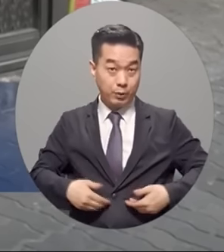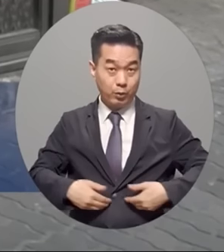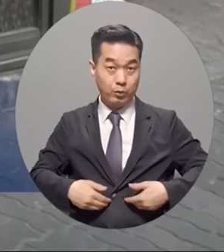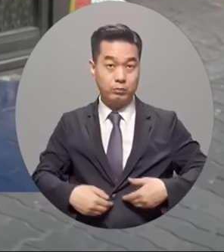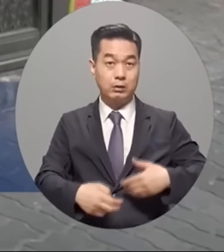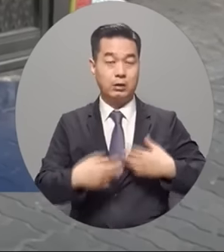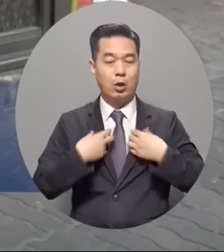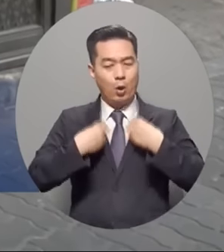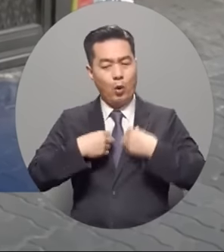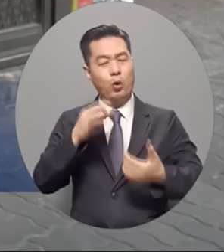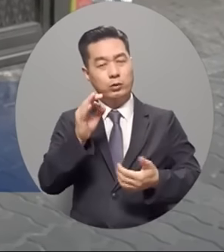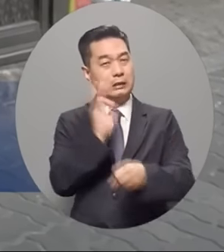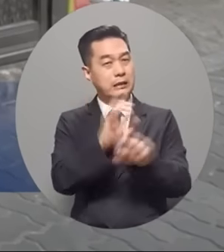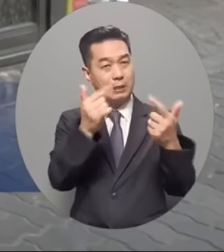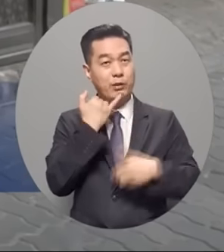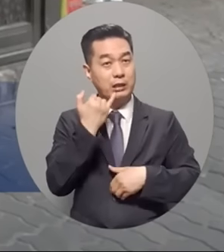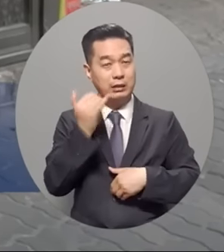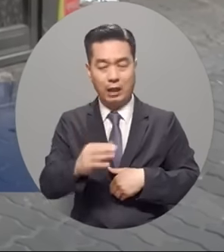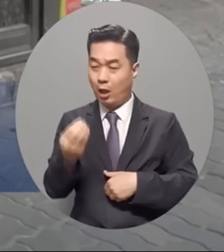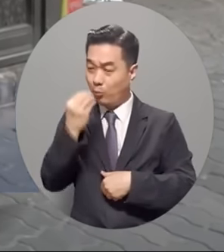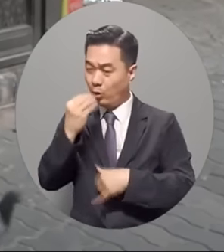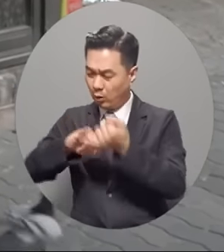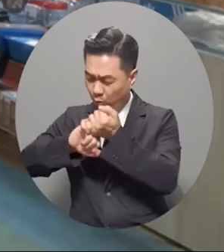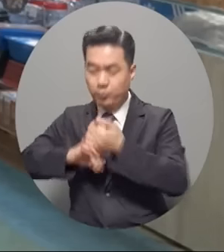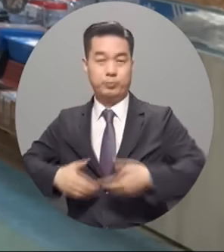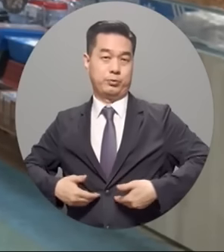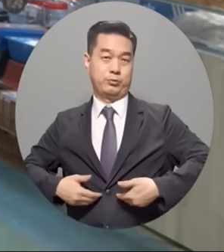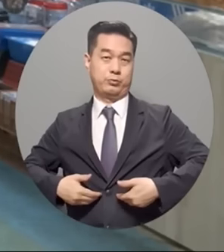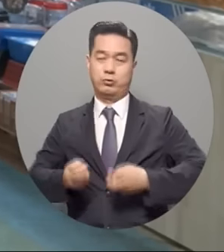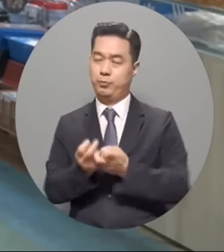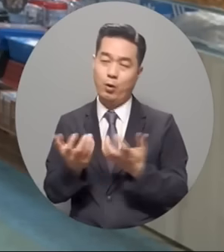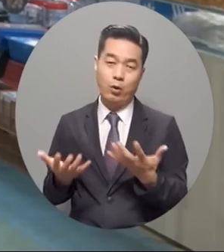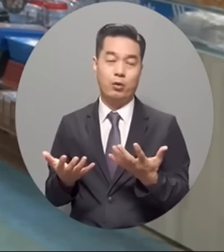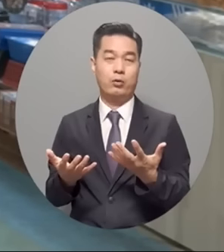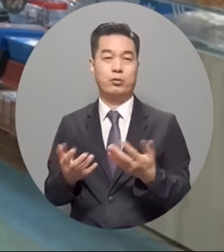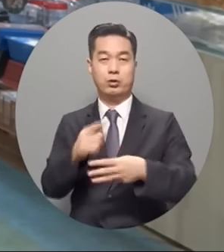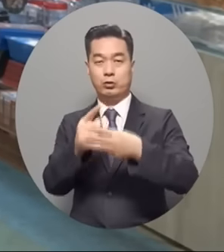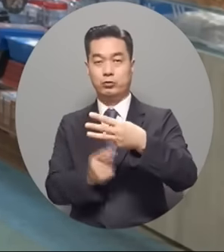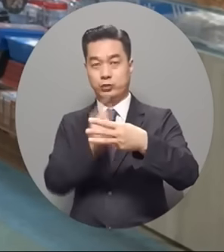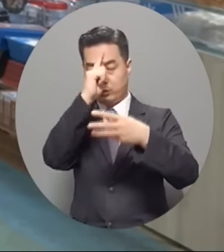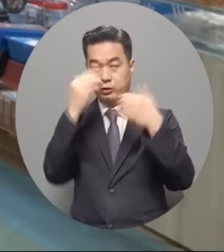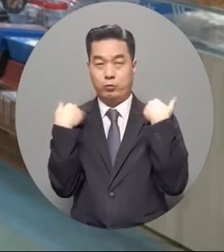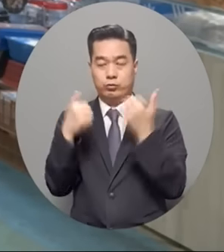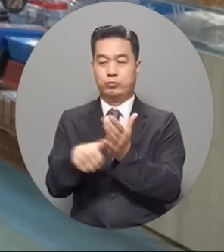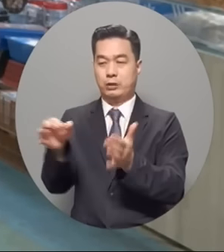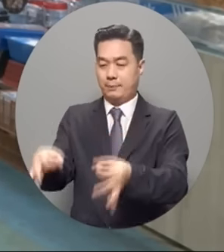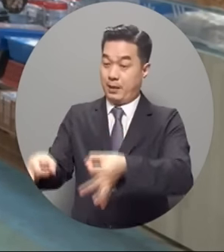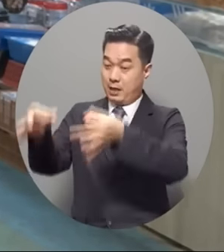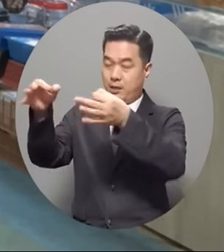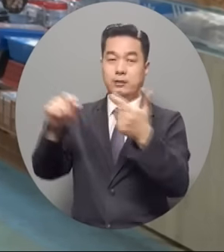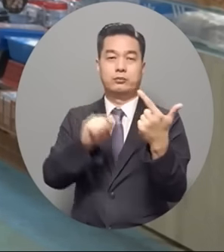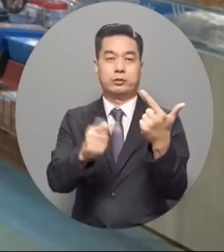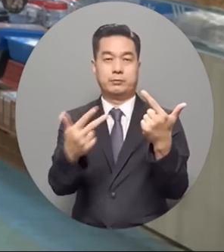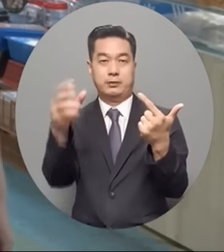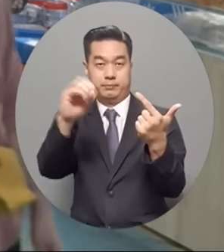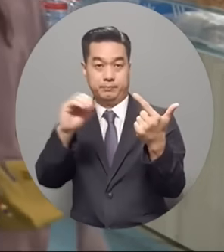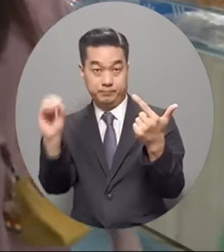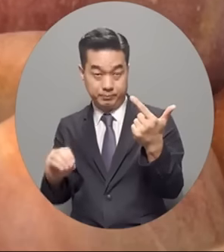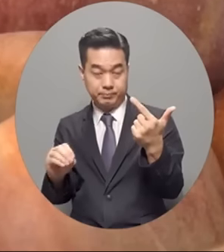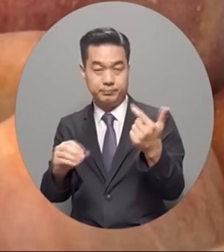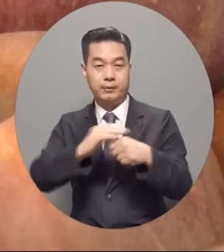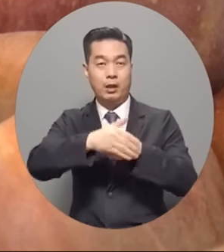써도 되는데 먹는 거는 꼭 써야 되니까. 윤석열 정부 출범 이후 물가 상승률은 6.7%.